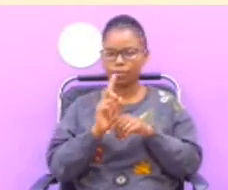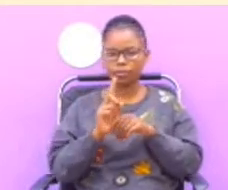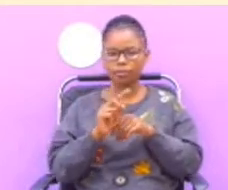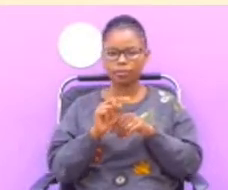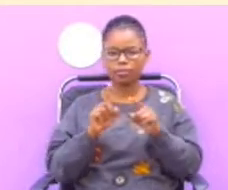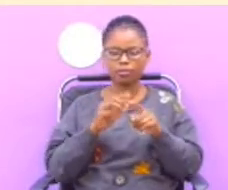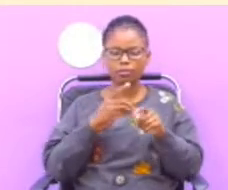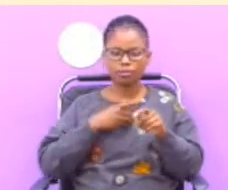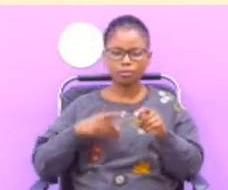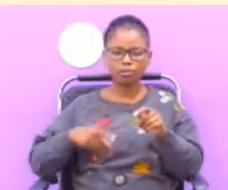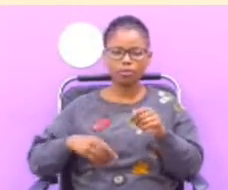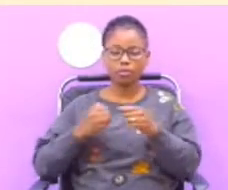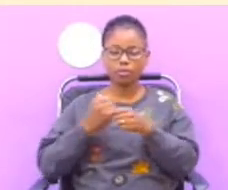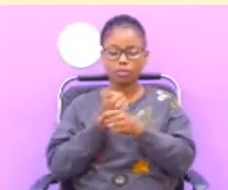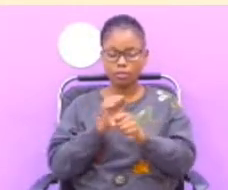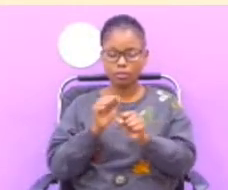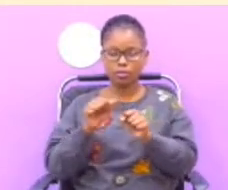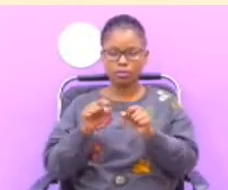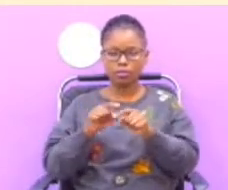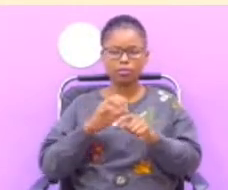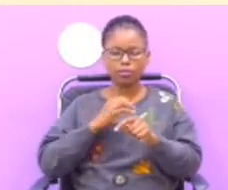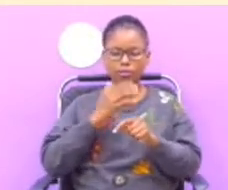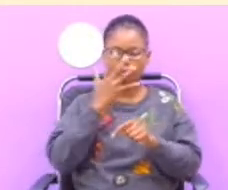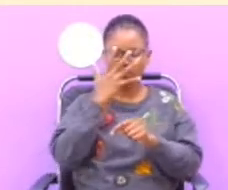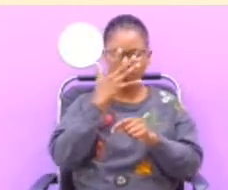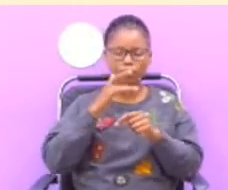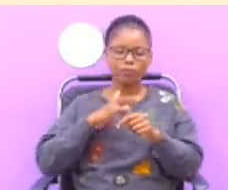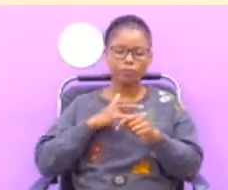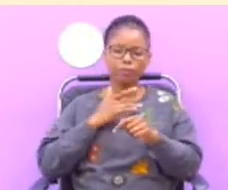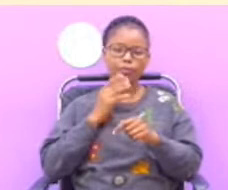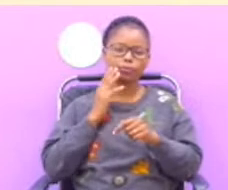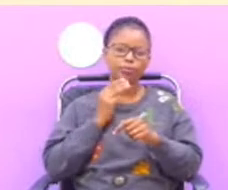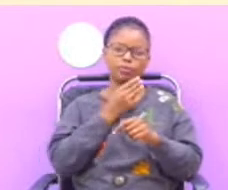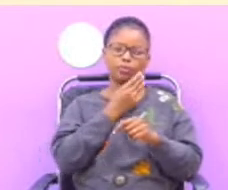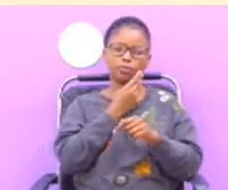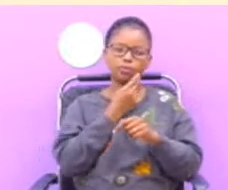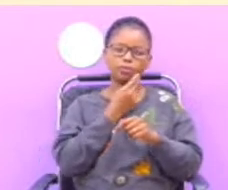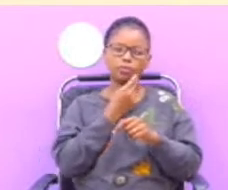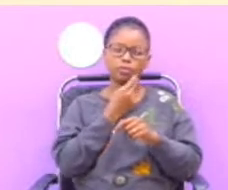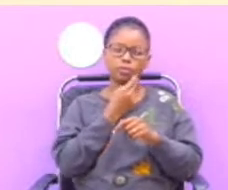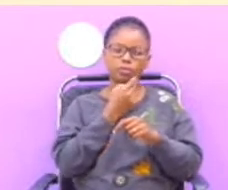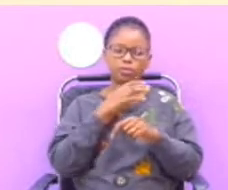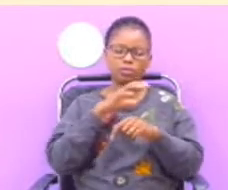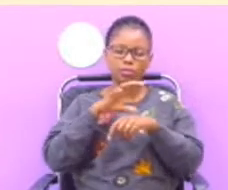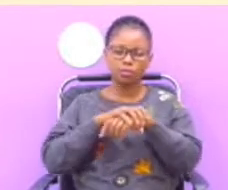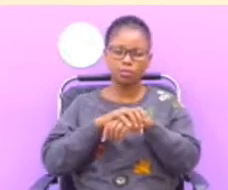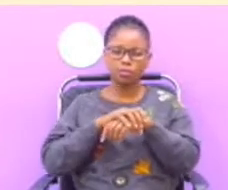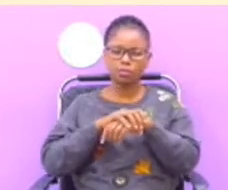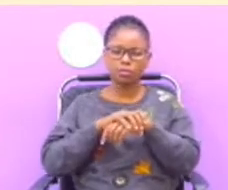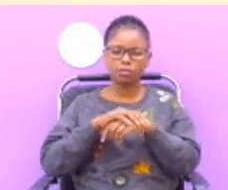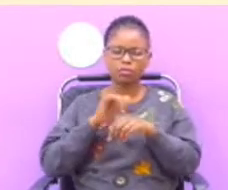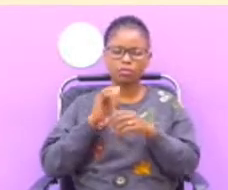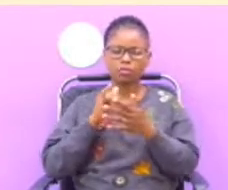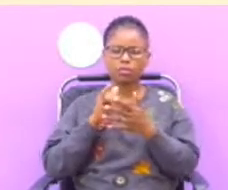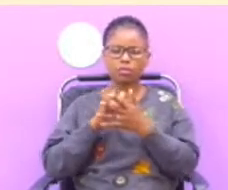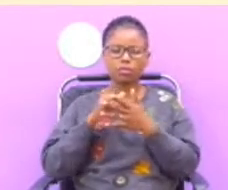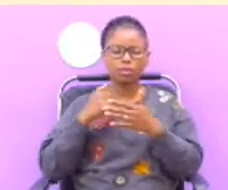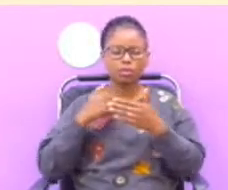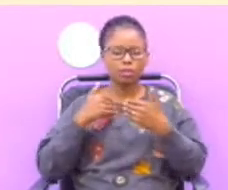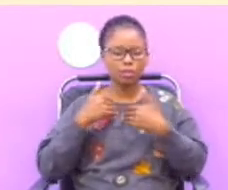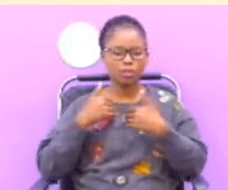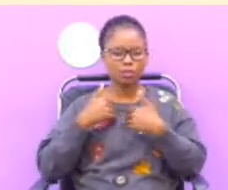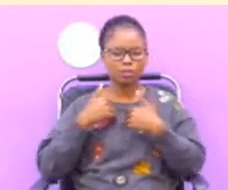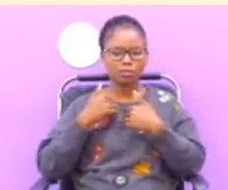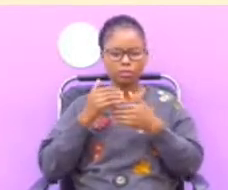ndeconorithia ũhonokio ũrĩa tũhonokete. Ngai tũiguĩrĩre tha. Twanekora mĩĩrĩ ĩno itũ nĩ thingũkire, yagĩa na mĩanya ya